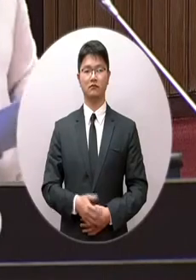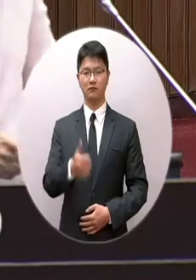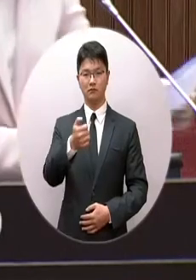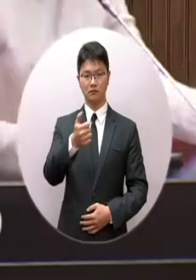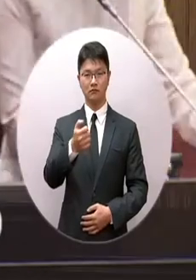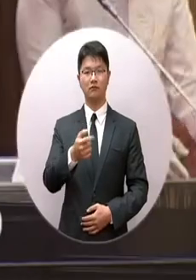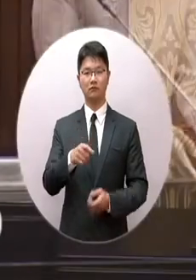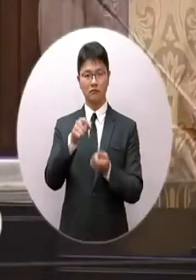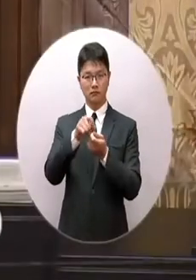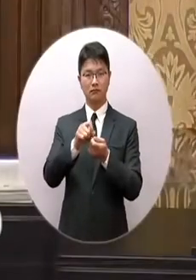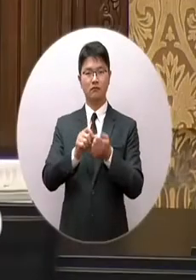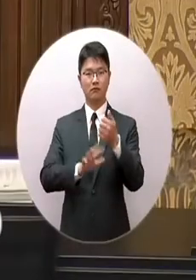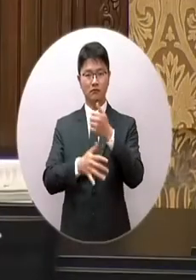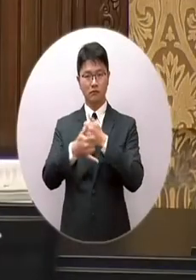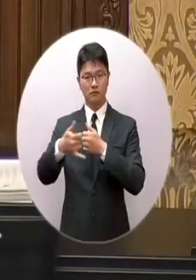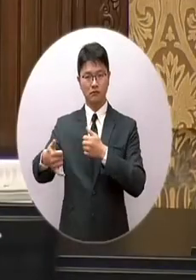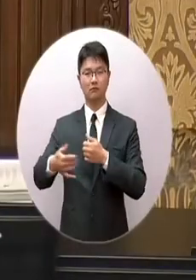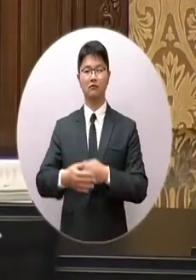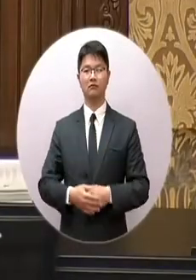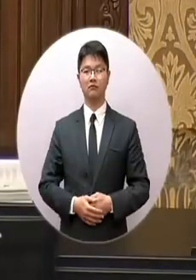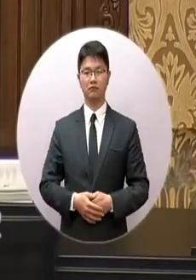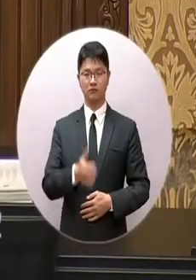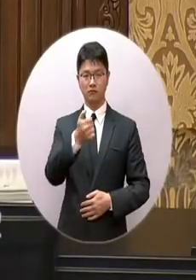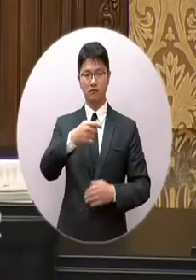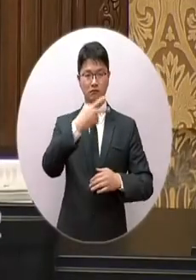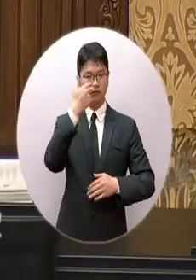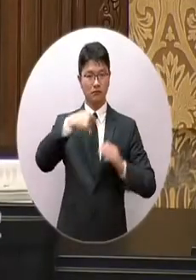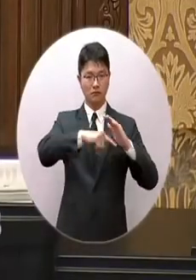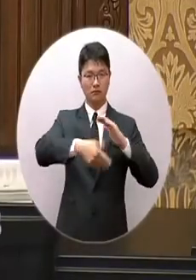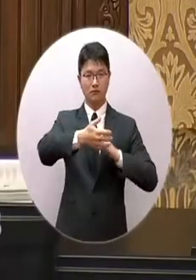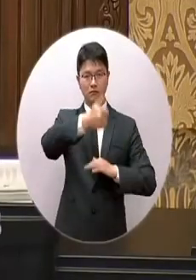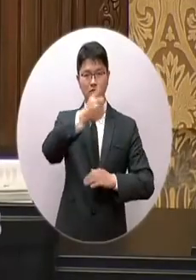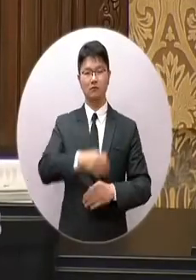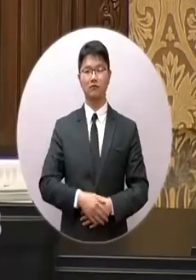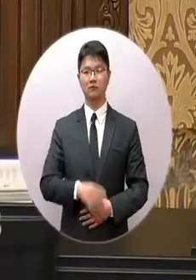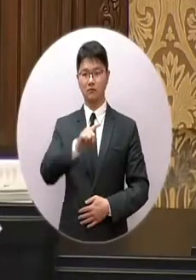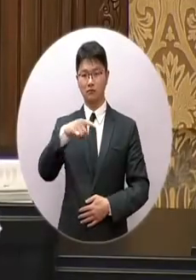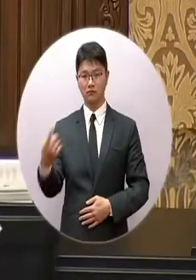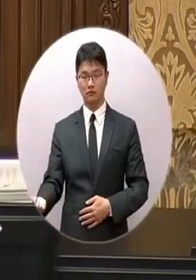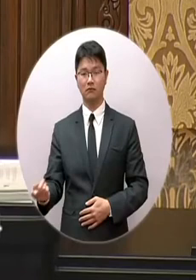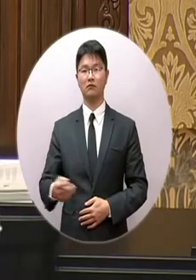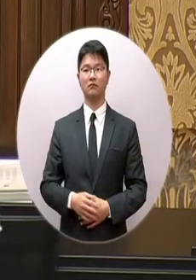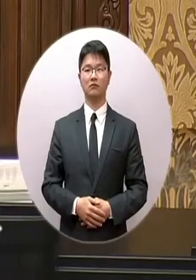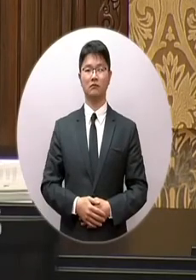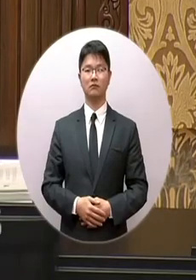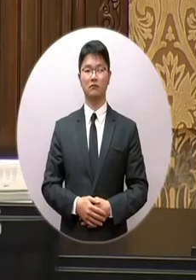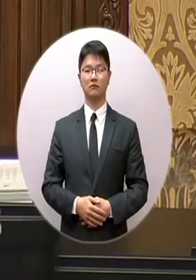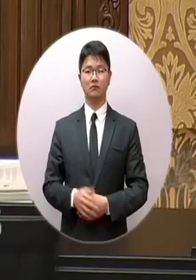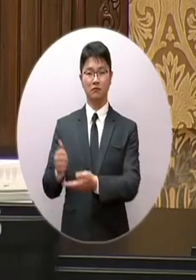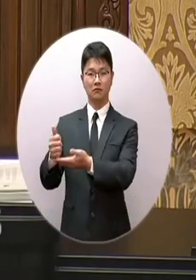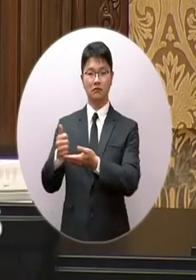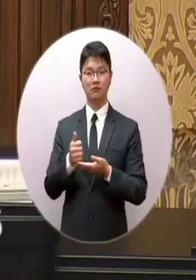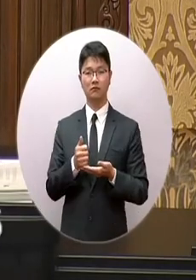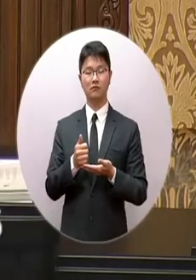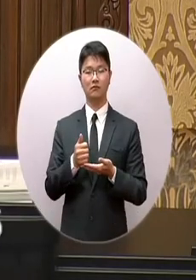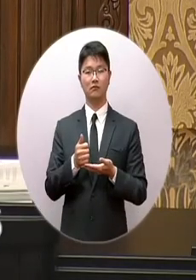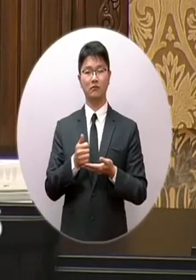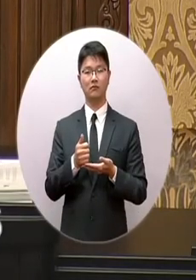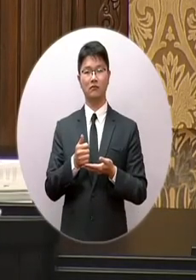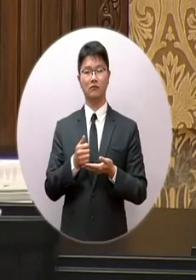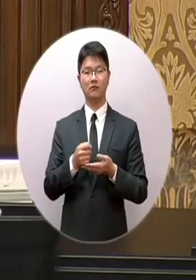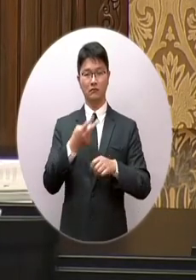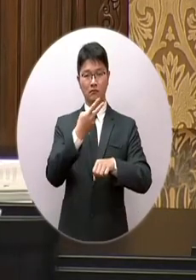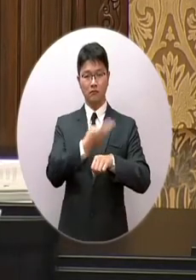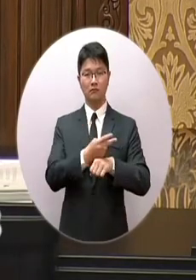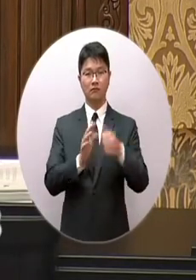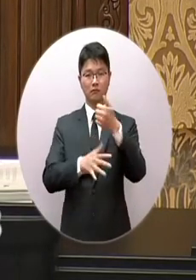谢谢吕委员，谢谢戴院长。下一位，我们请罗委